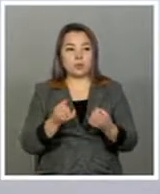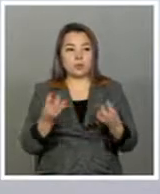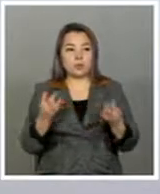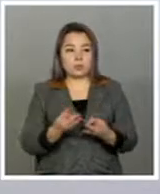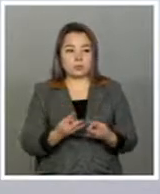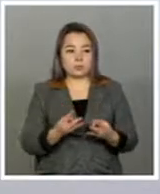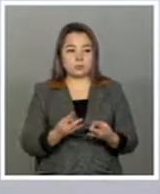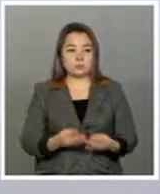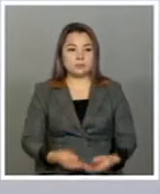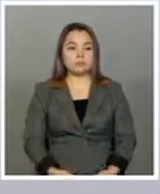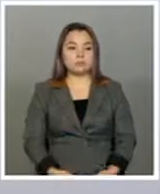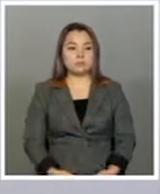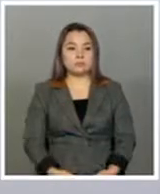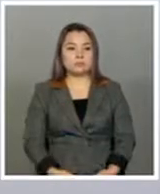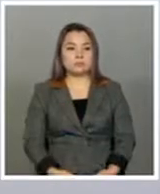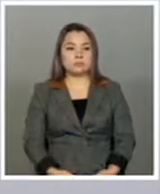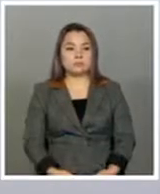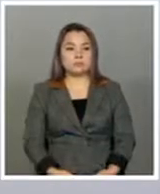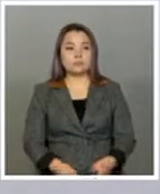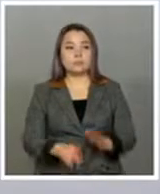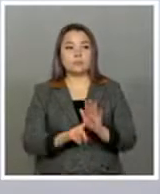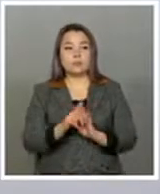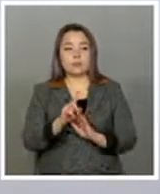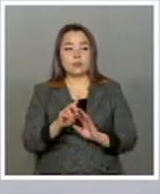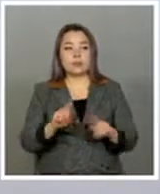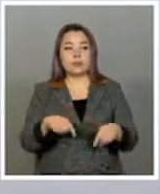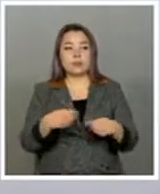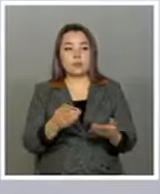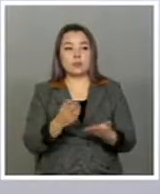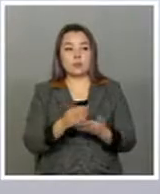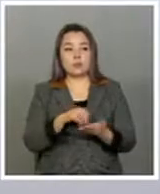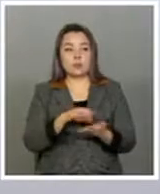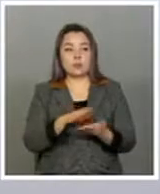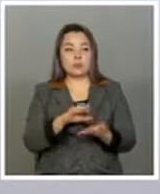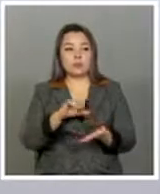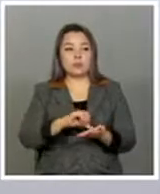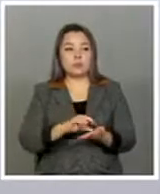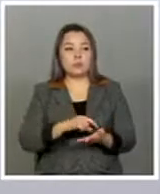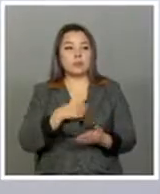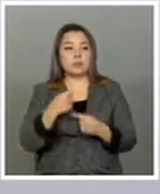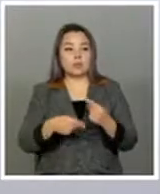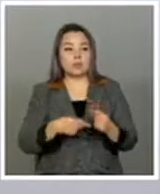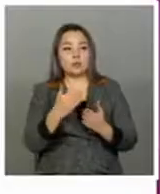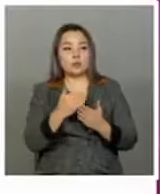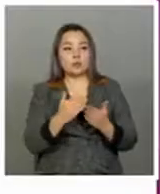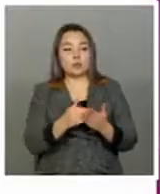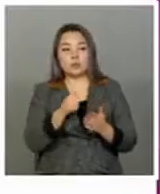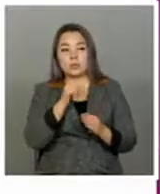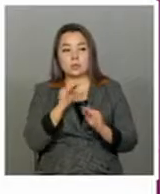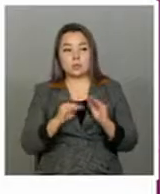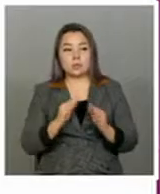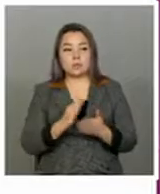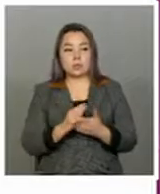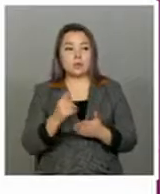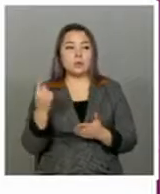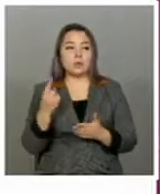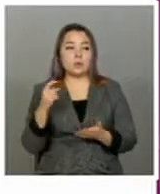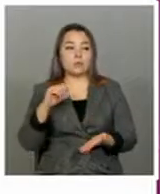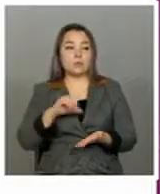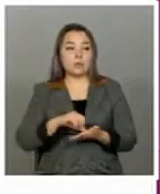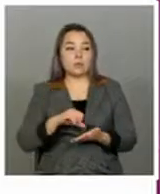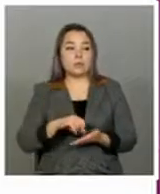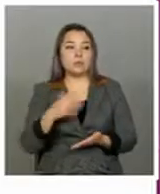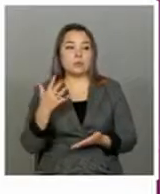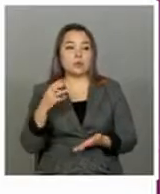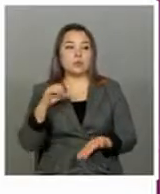керек? Алдыменен берілу бойынша келесі жүйені құрамыз. Яғни бірінші мүше мен